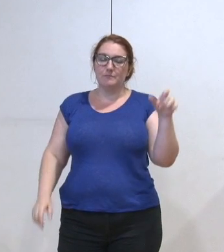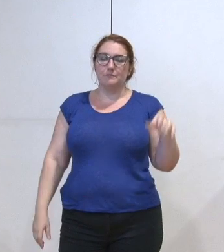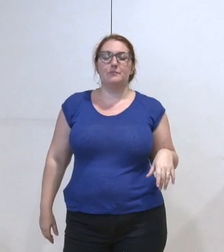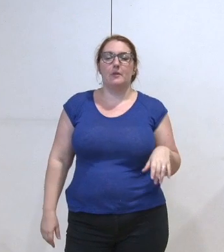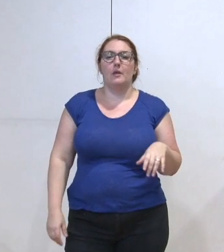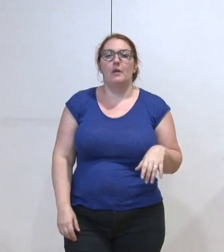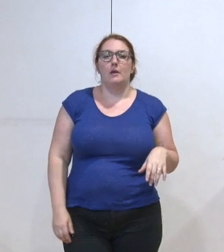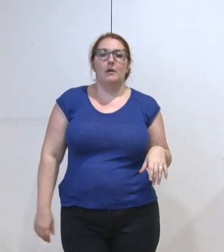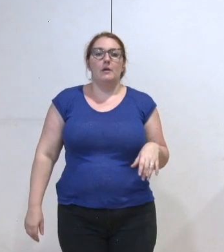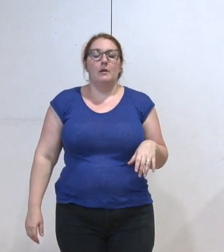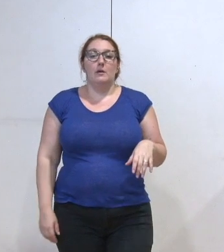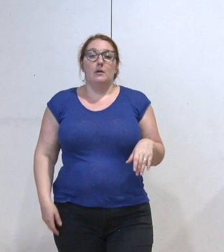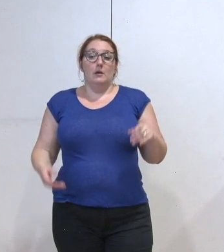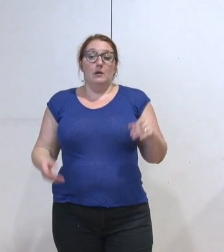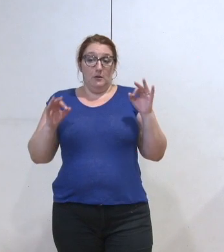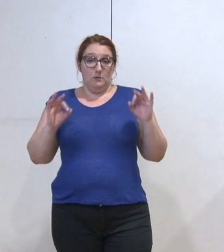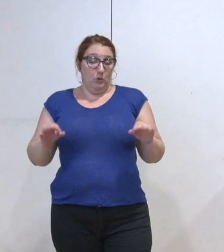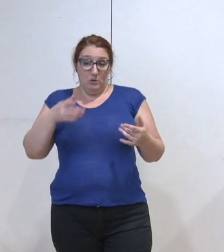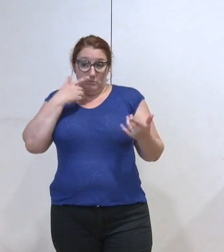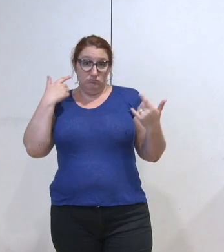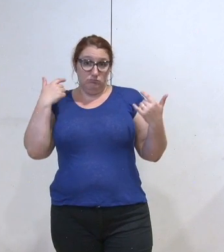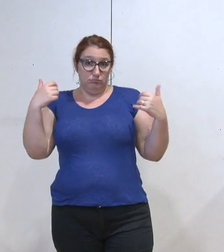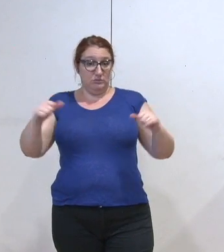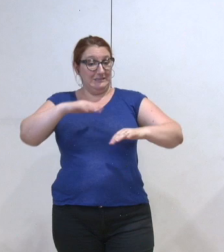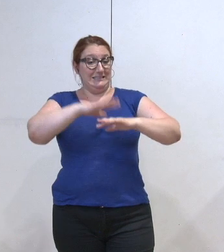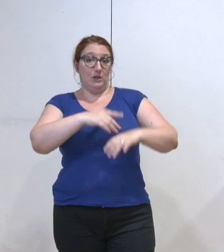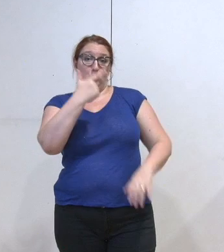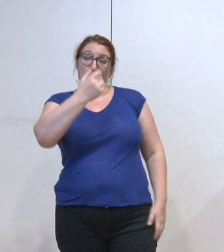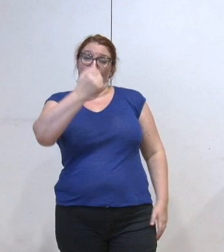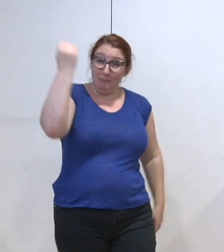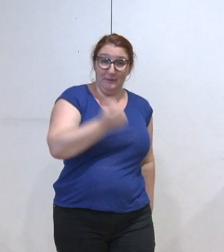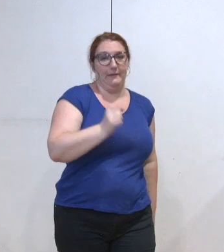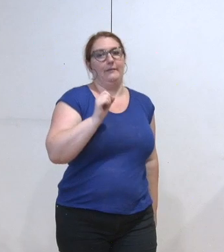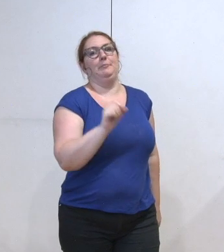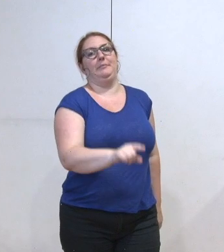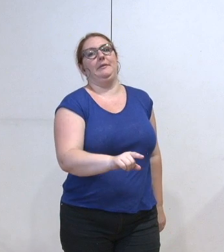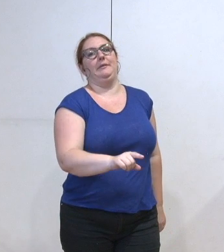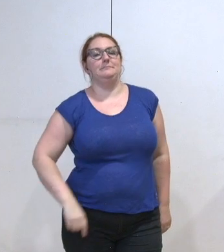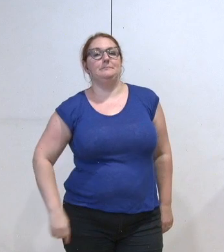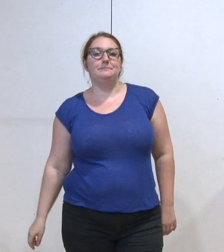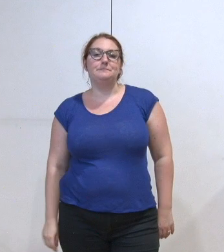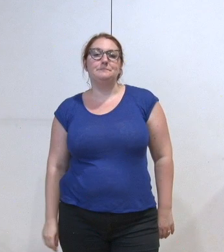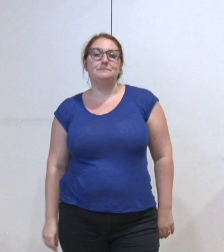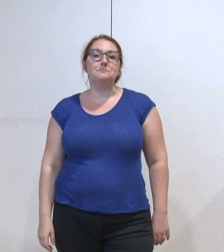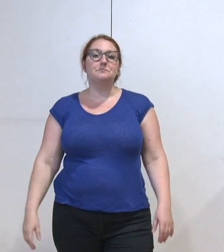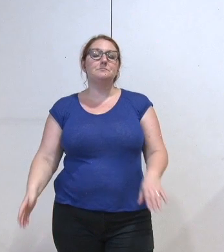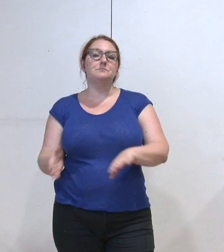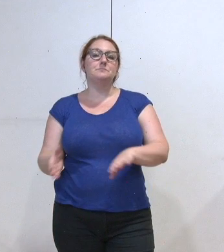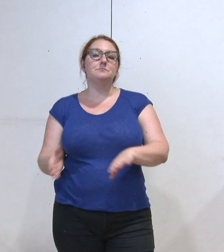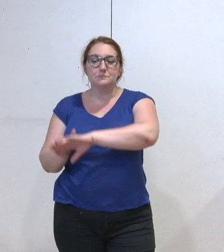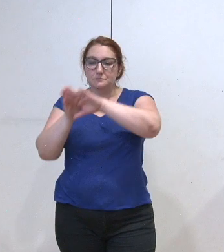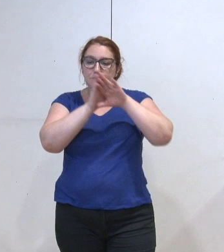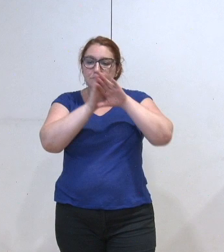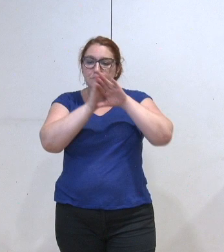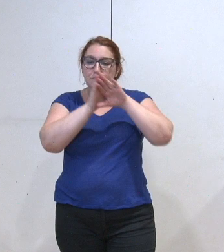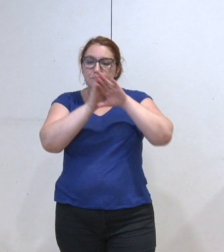bas revenu et donc on note effectivement que c'est dans le secteur 2 que ils sont le plus nombreux sur le graphe